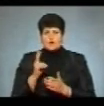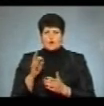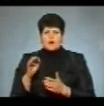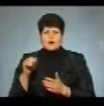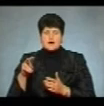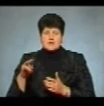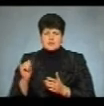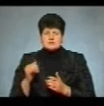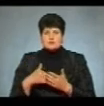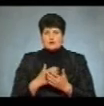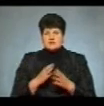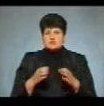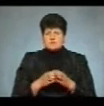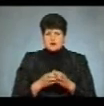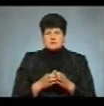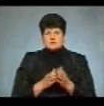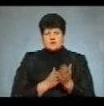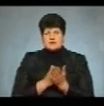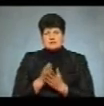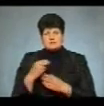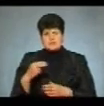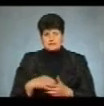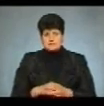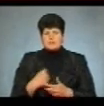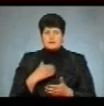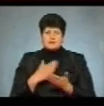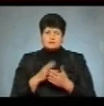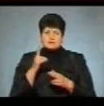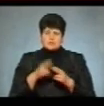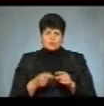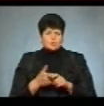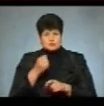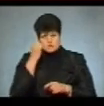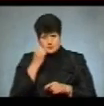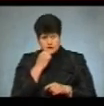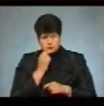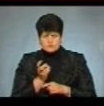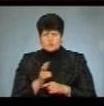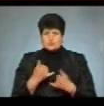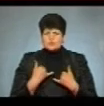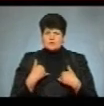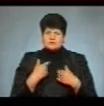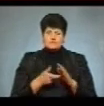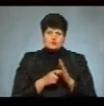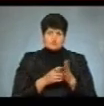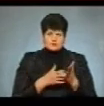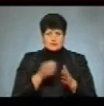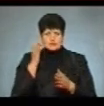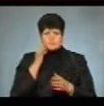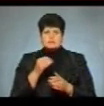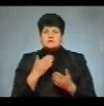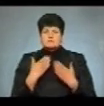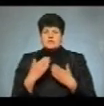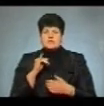і взагалі політичних партій, орієнтації на президента. Що ж, ми маємо завершувати. Я вам дуже дякую, що завітали на сьогодні у студію. Нагадаю, ми спілкувалися з